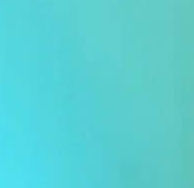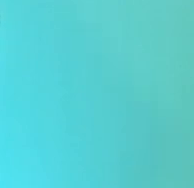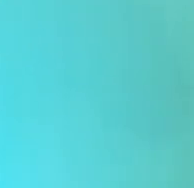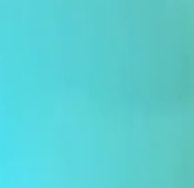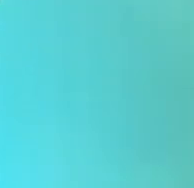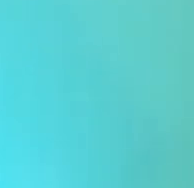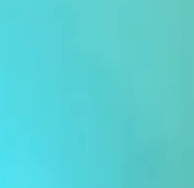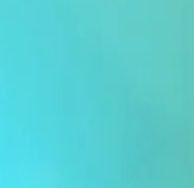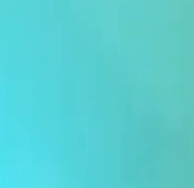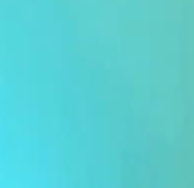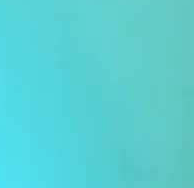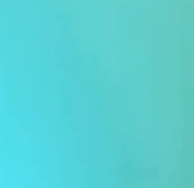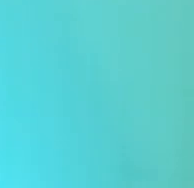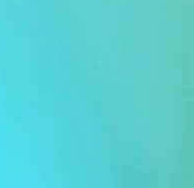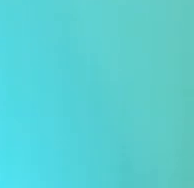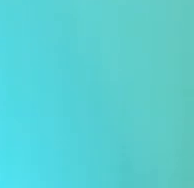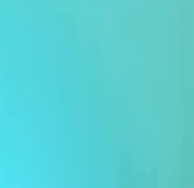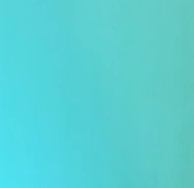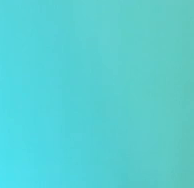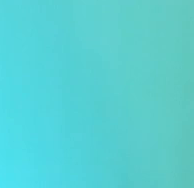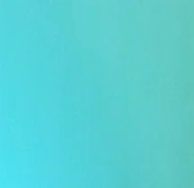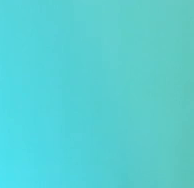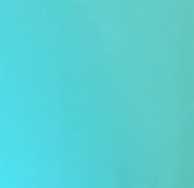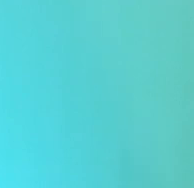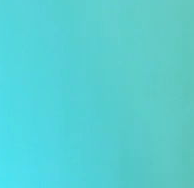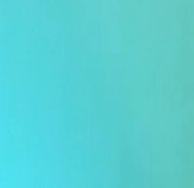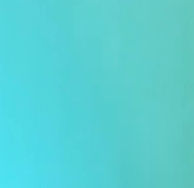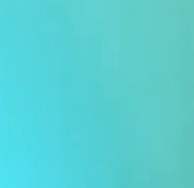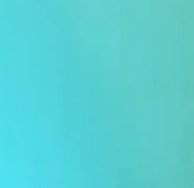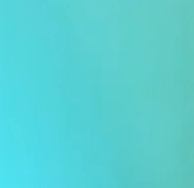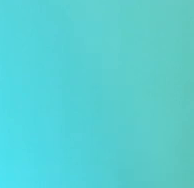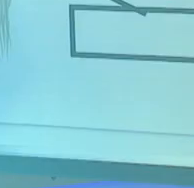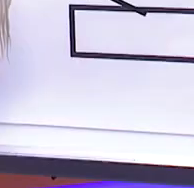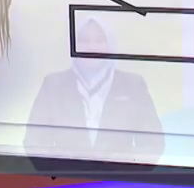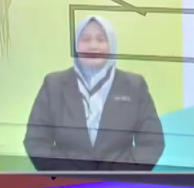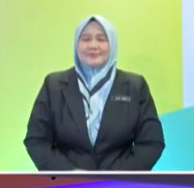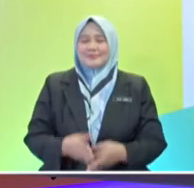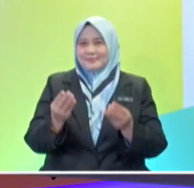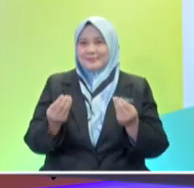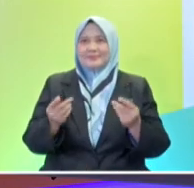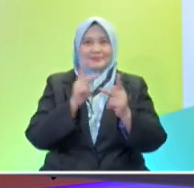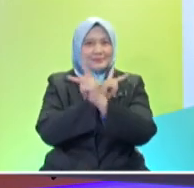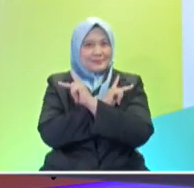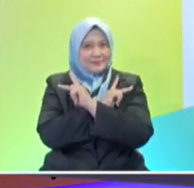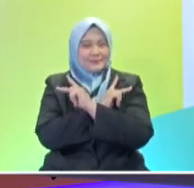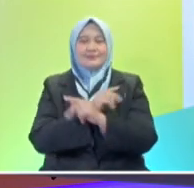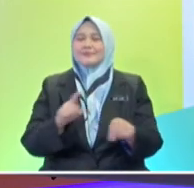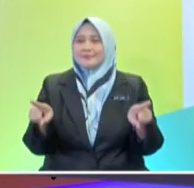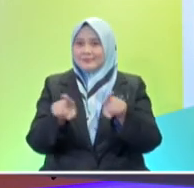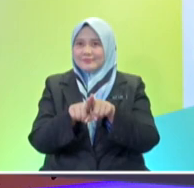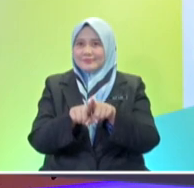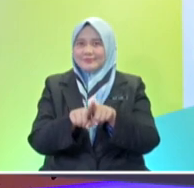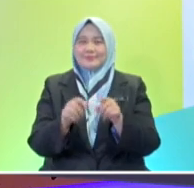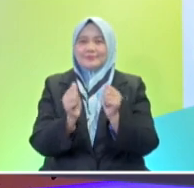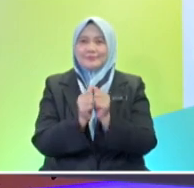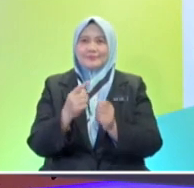Alam Selangor. Apa khabar Cikgu Ilda? Baik, terima kasih cikgu kerana sudi bersama dengan kami untuk hari ini. Dan sekarang kita